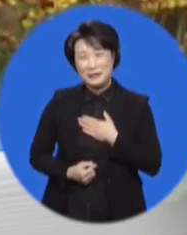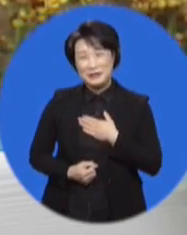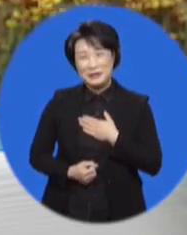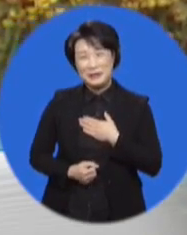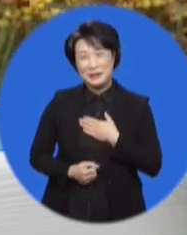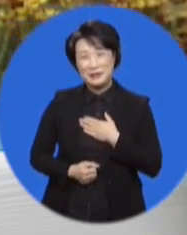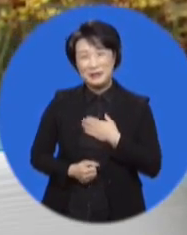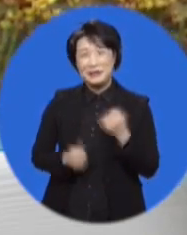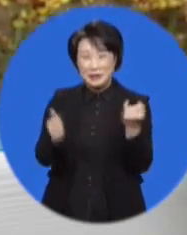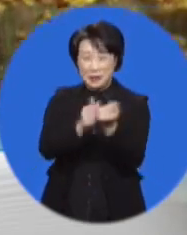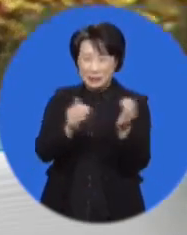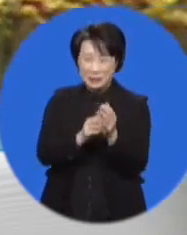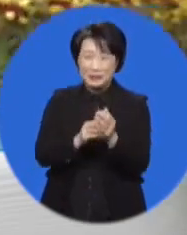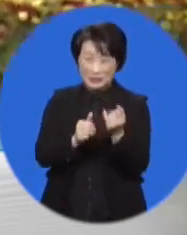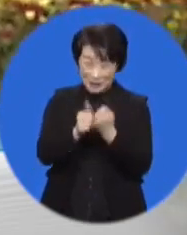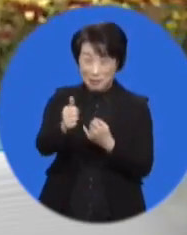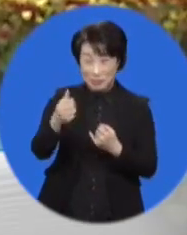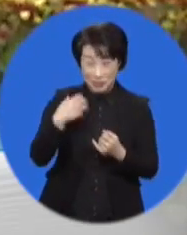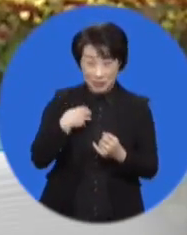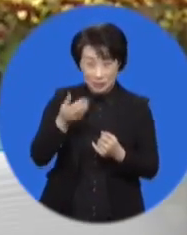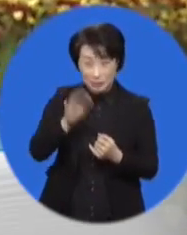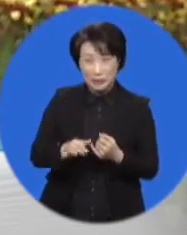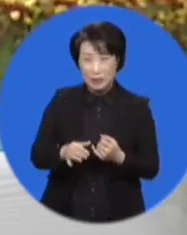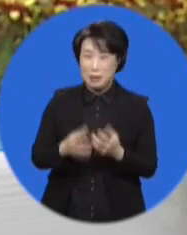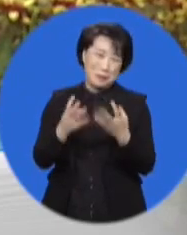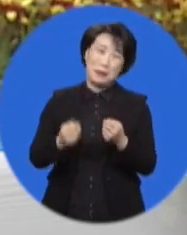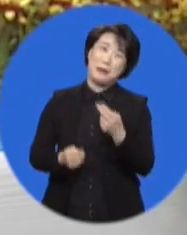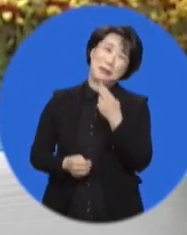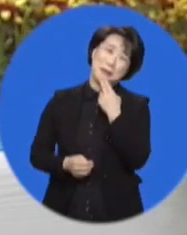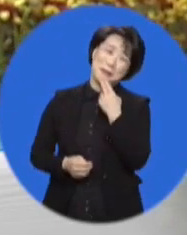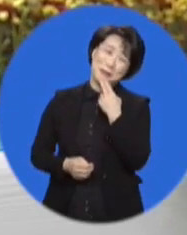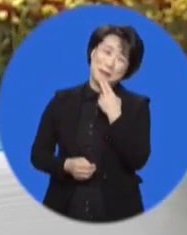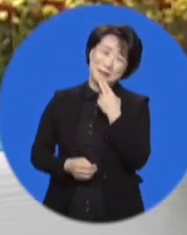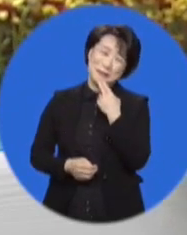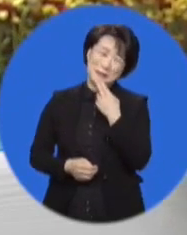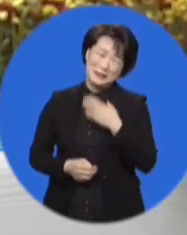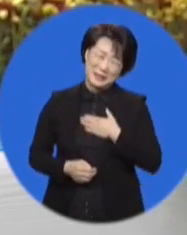말만 남편이지 남편 노릇도 못하고